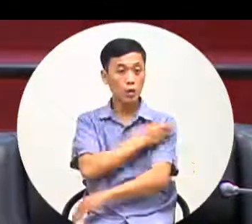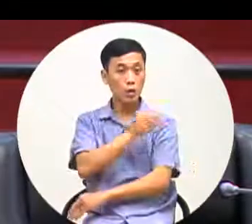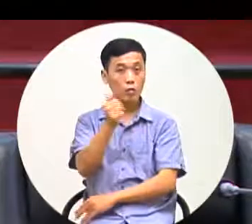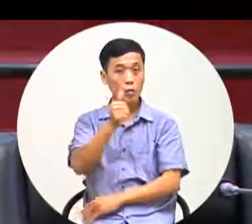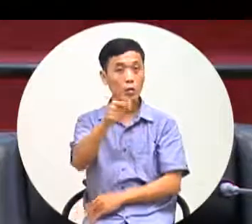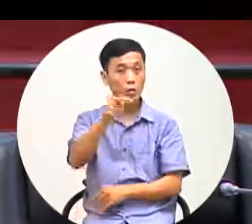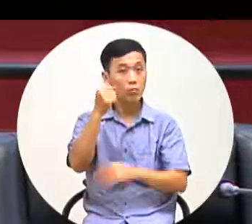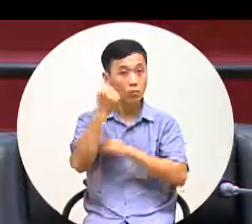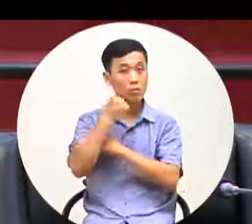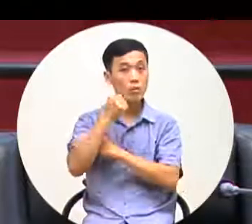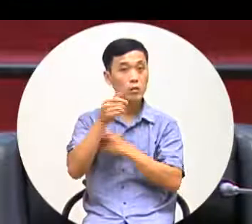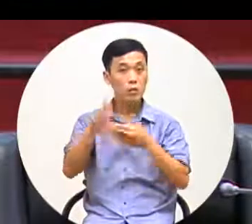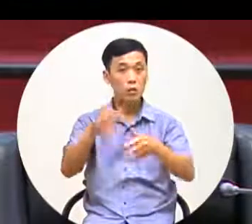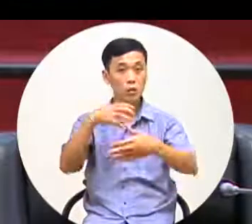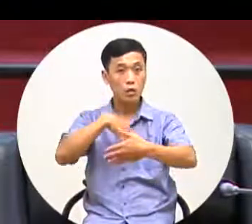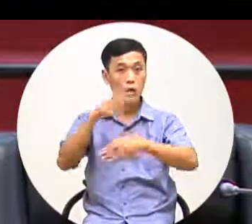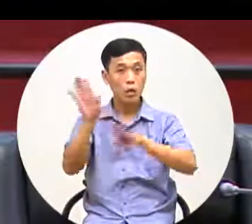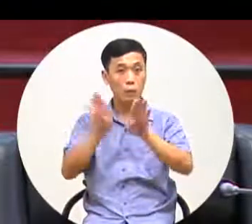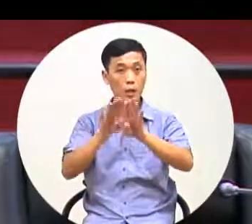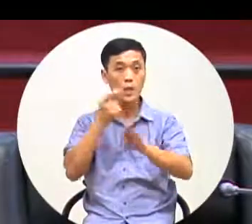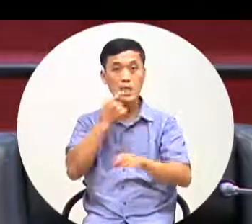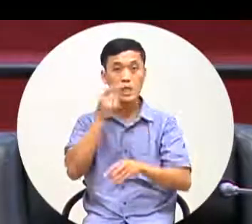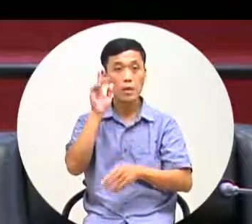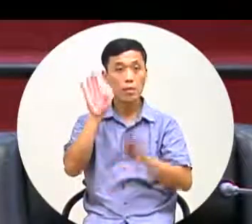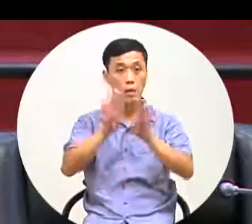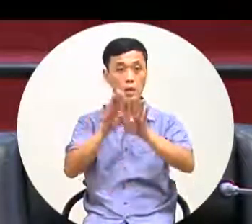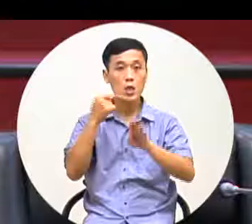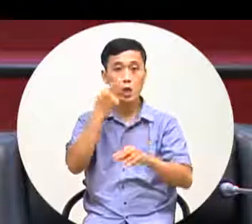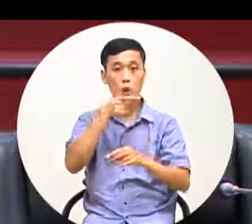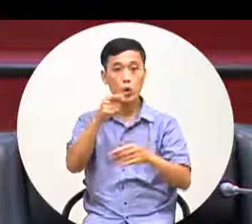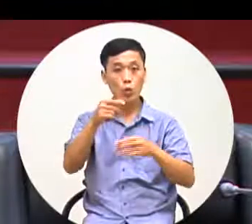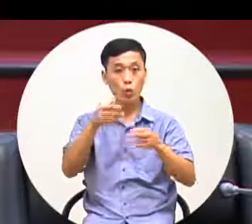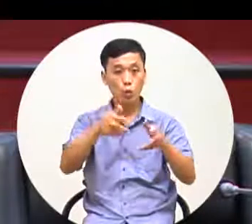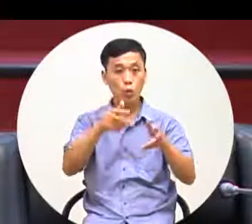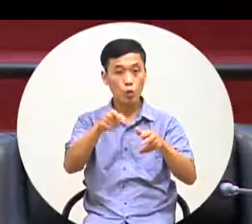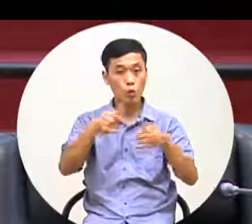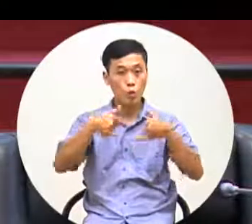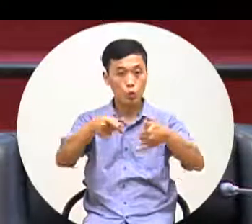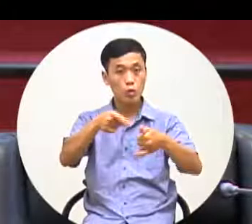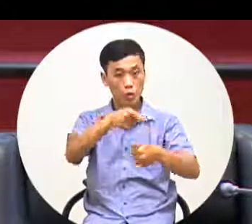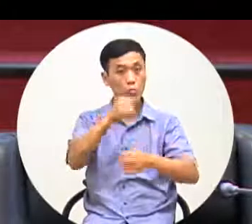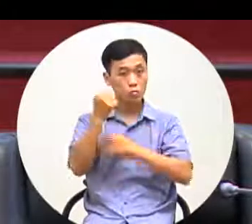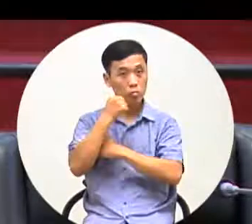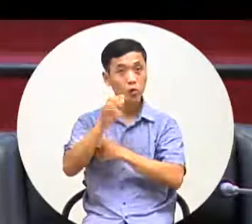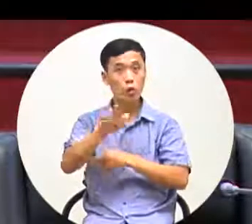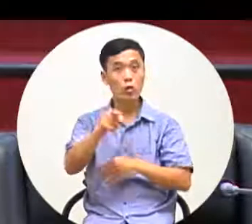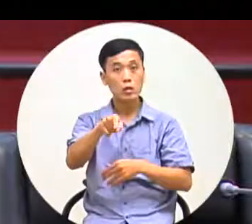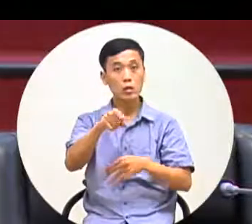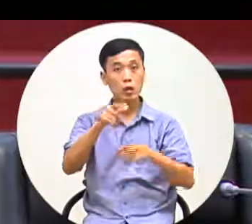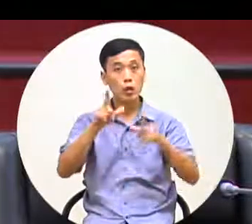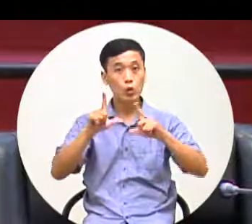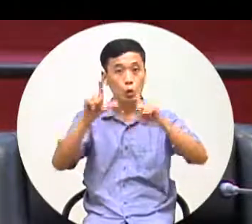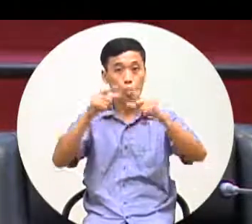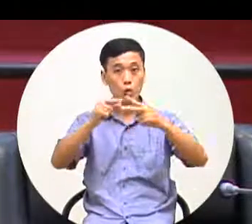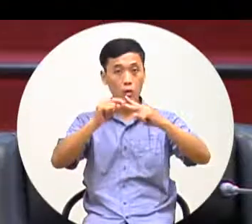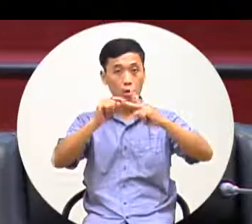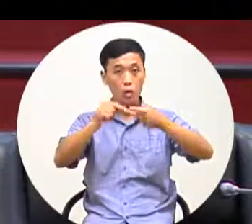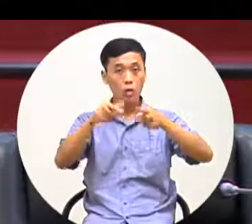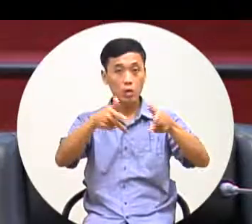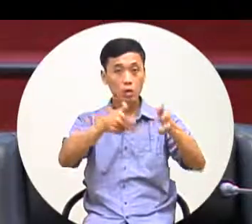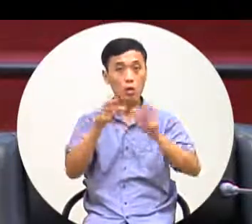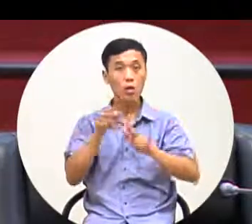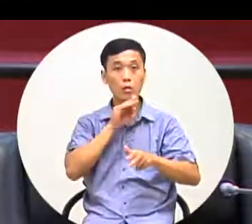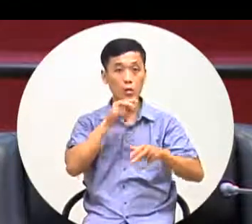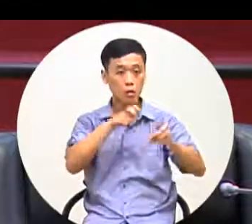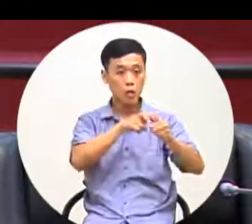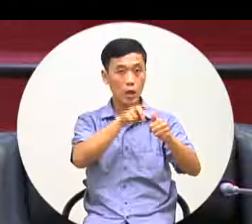你是非常的积极。你看到赵局长，你看这条路哦，东河桥是我们仰公处做的哈，这条你看，这